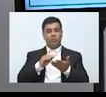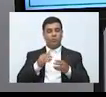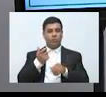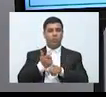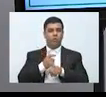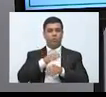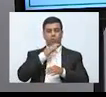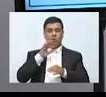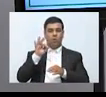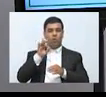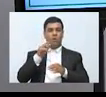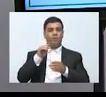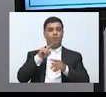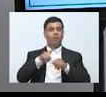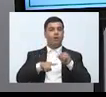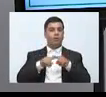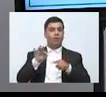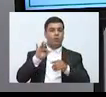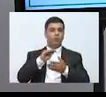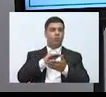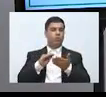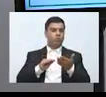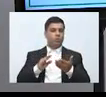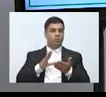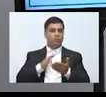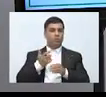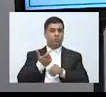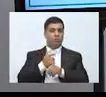vatan haqida she'rlar yozgan.